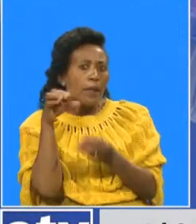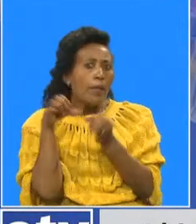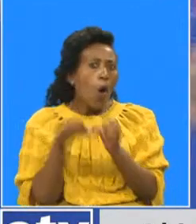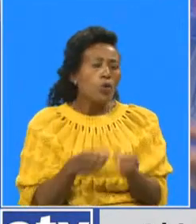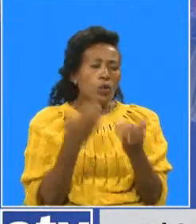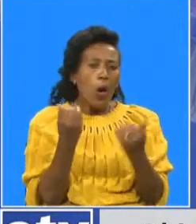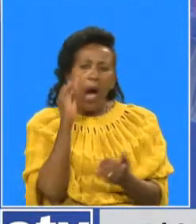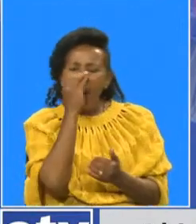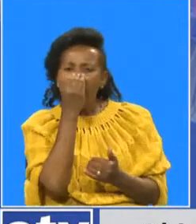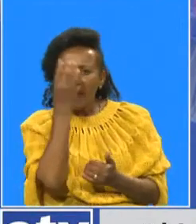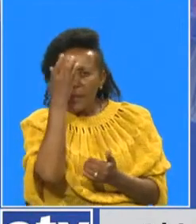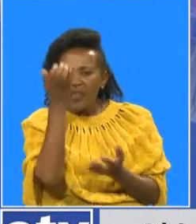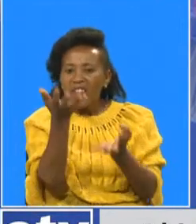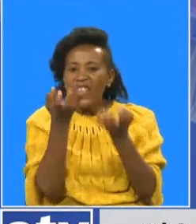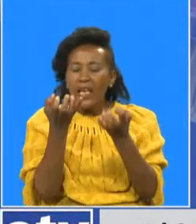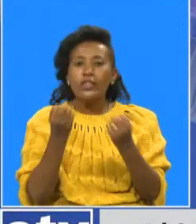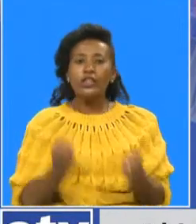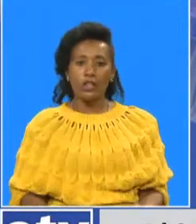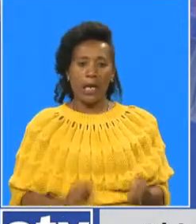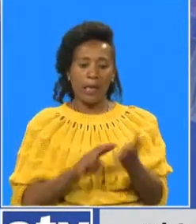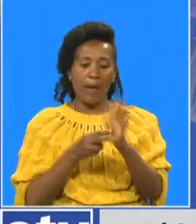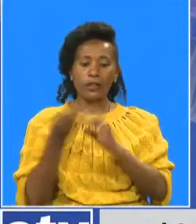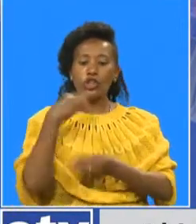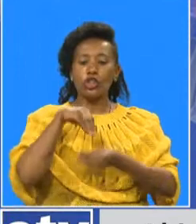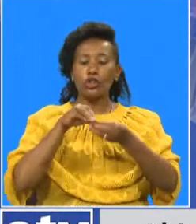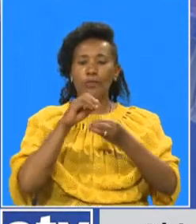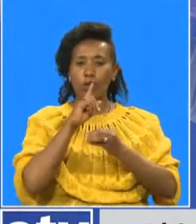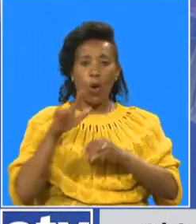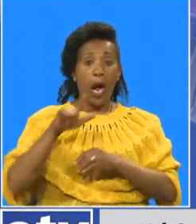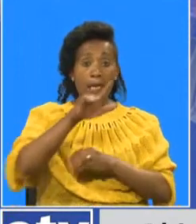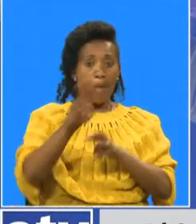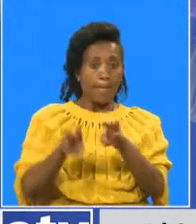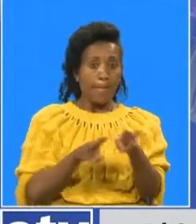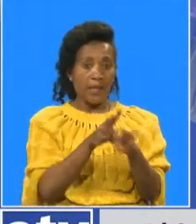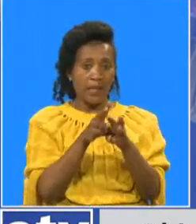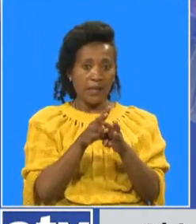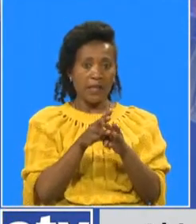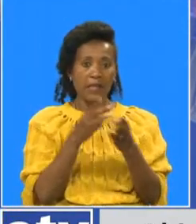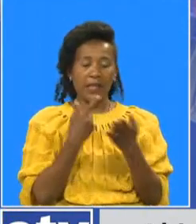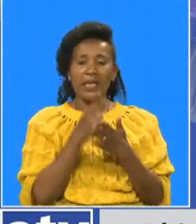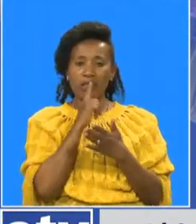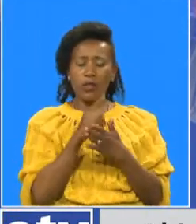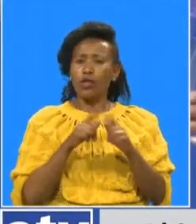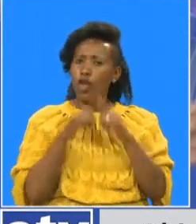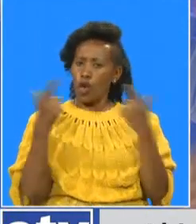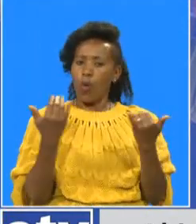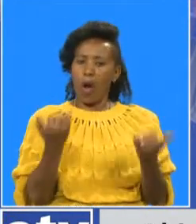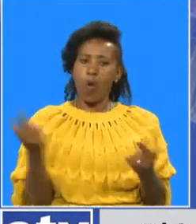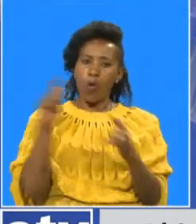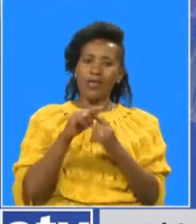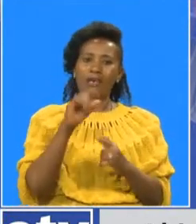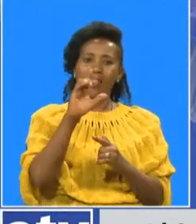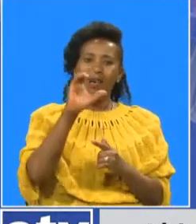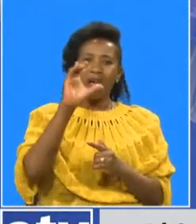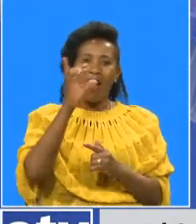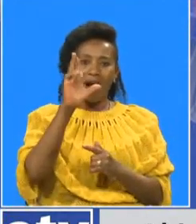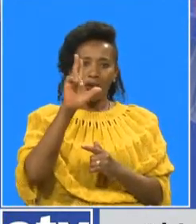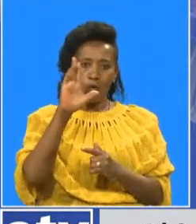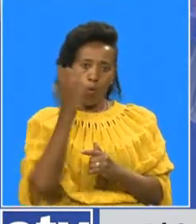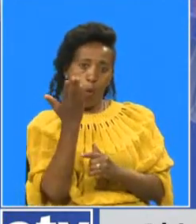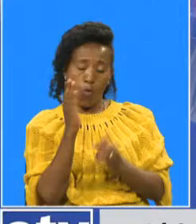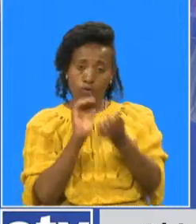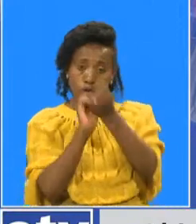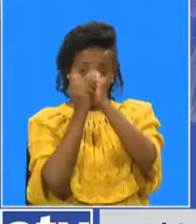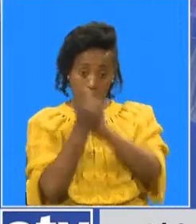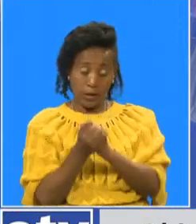የሚያውሉት? አሁንስ አበባ ለምን ሊፈልግ ይችላል? የማለትም ጭምር ነው። አየር መንገድም ፓሰንጀር ነበር ትልቁ፣ አሁን ወደ ካርጎ ነው ሺፍት ያደረጉ።